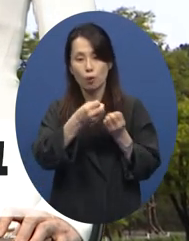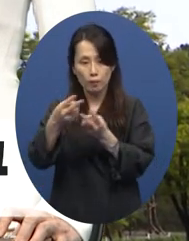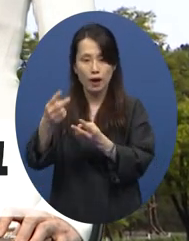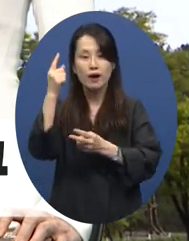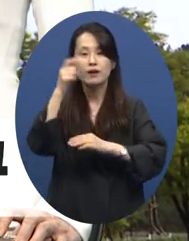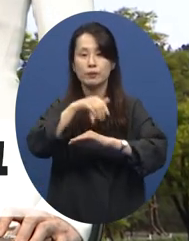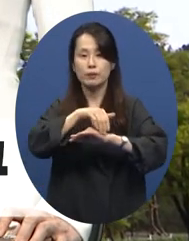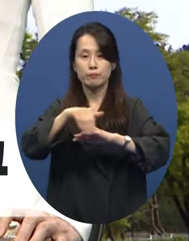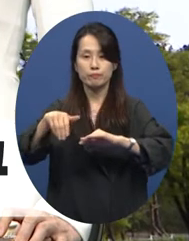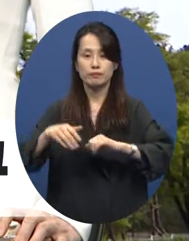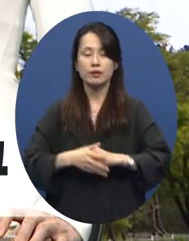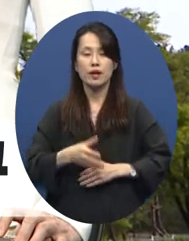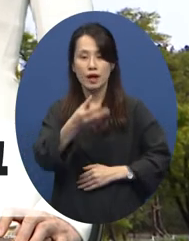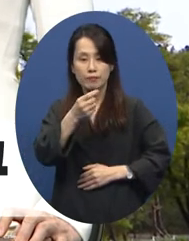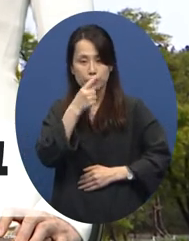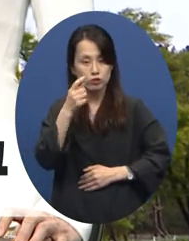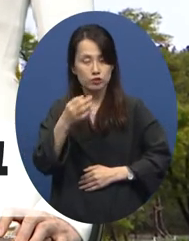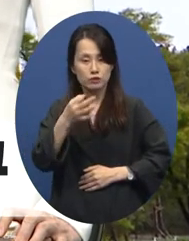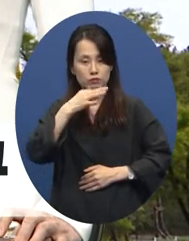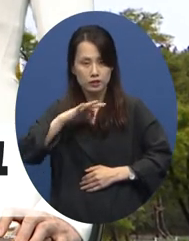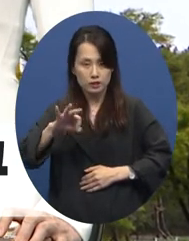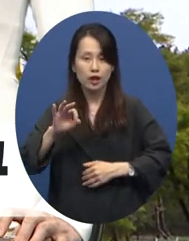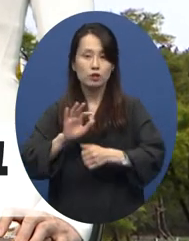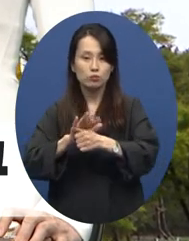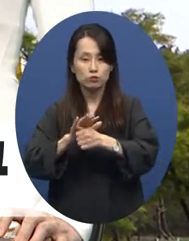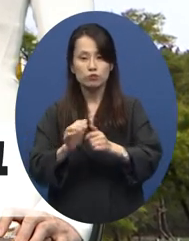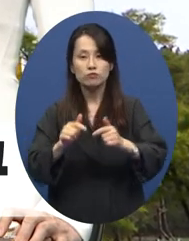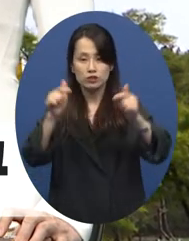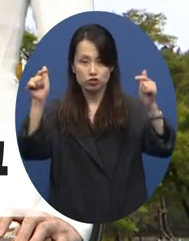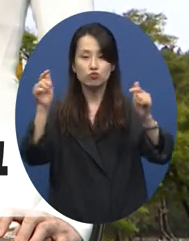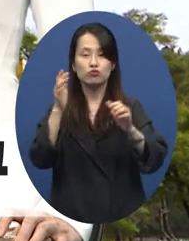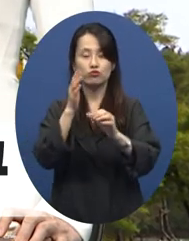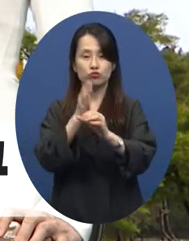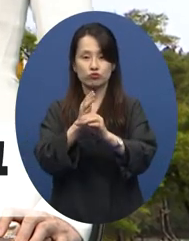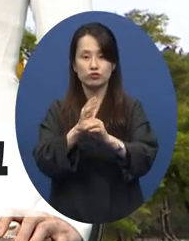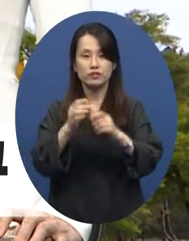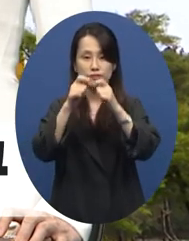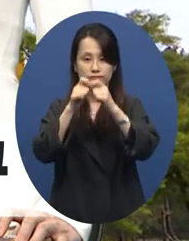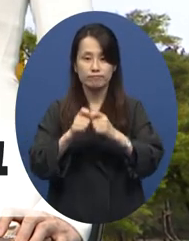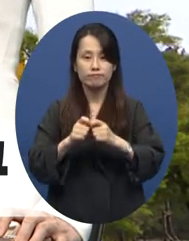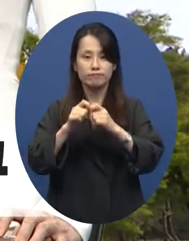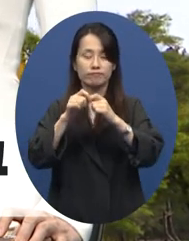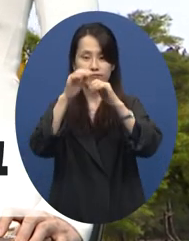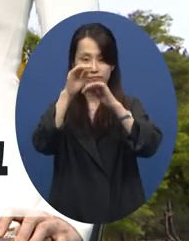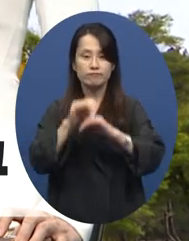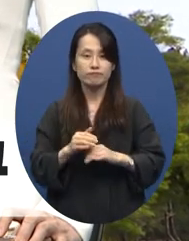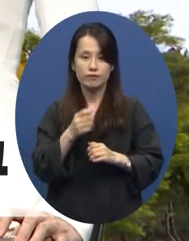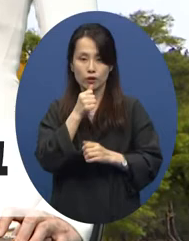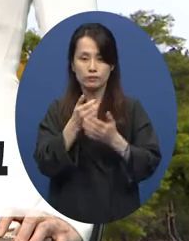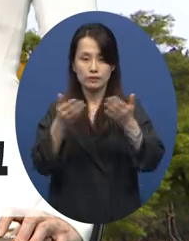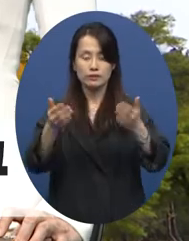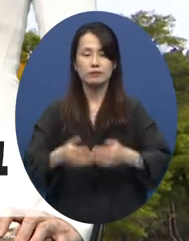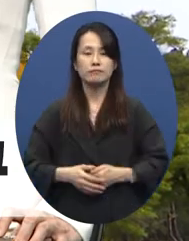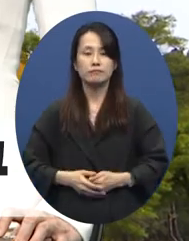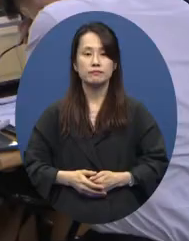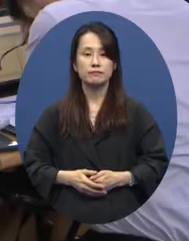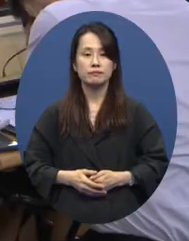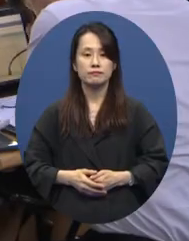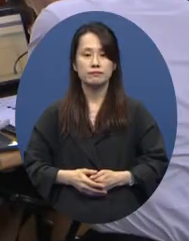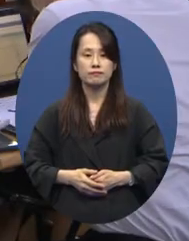공급할 계획입니다. 임대보증금 이자 지원 가구도 확대했습니다. 자세한 내용 한선지 기자입니다.